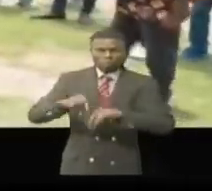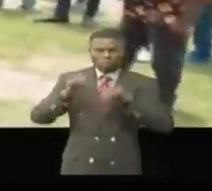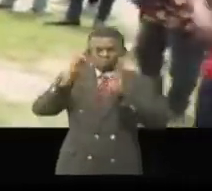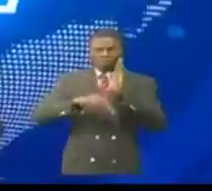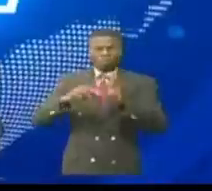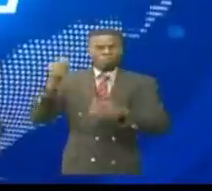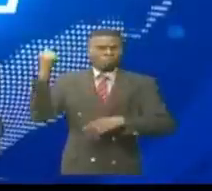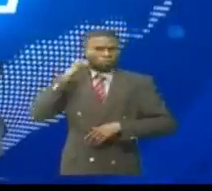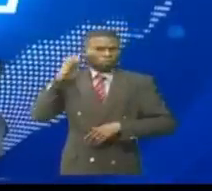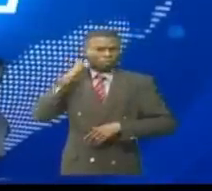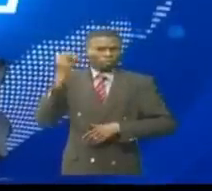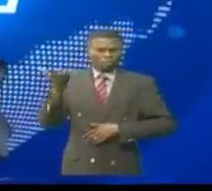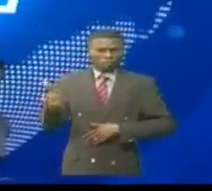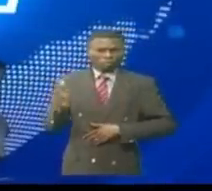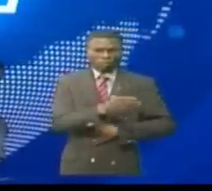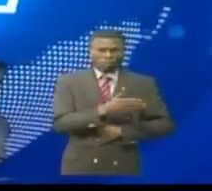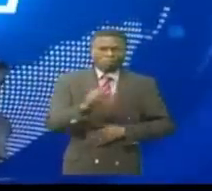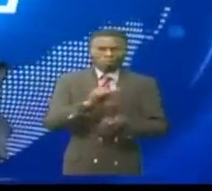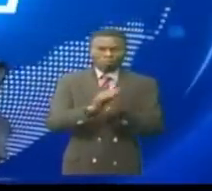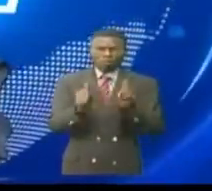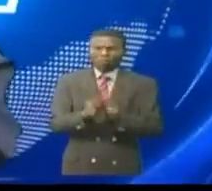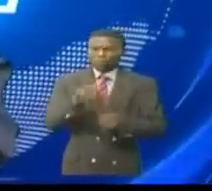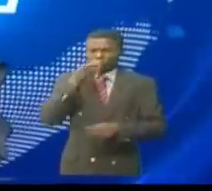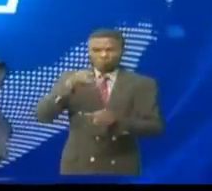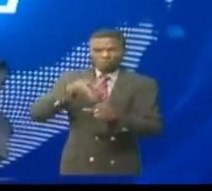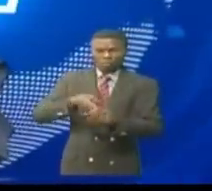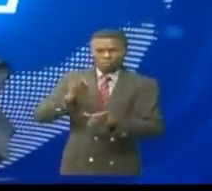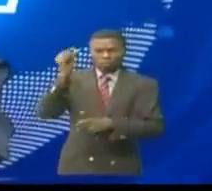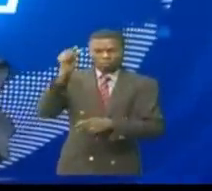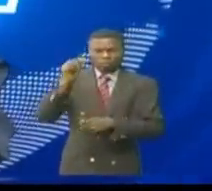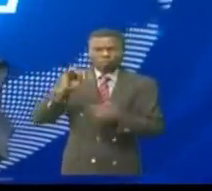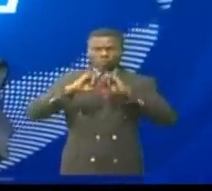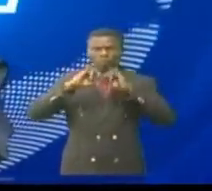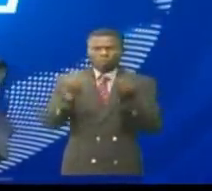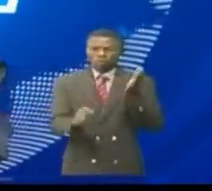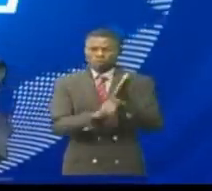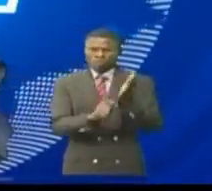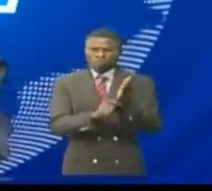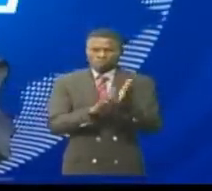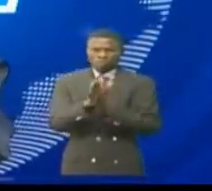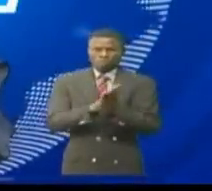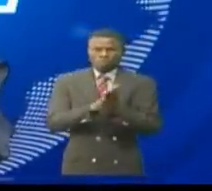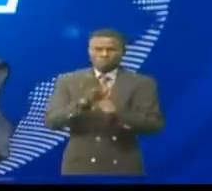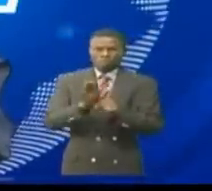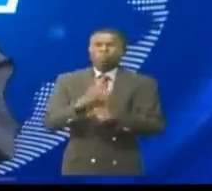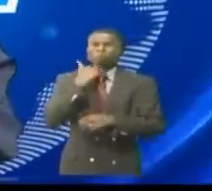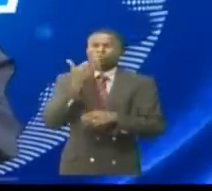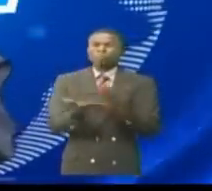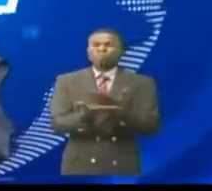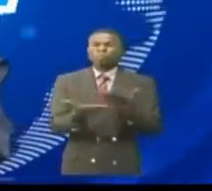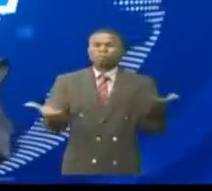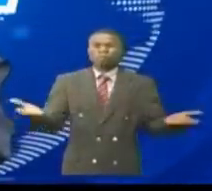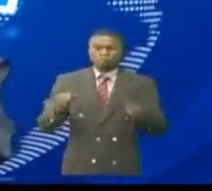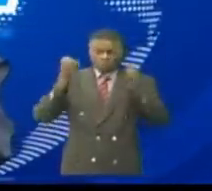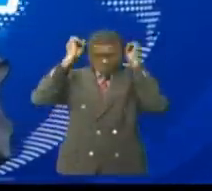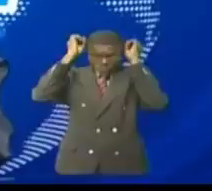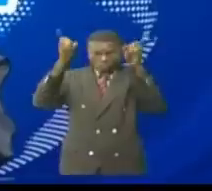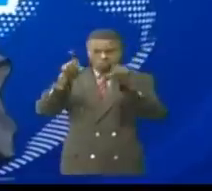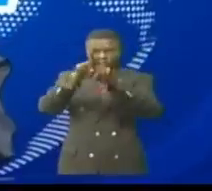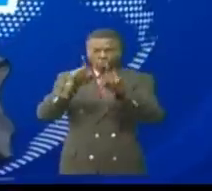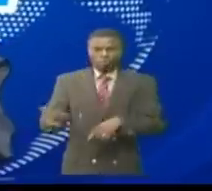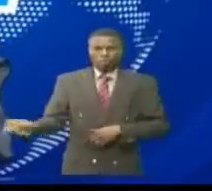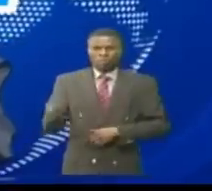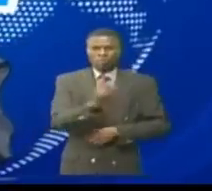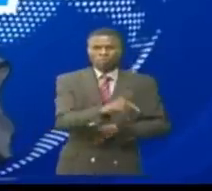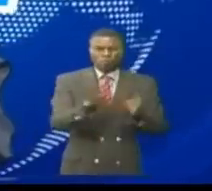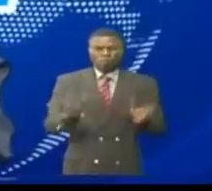médical. Les domaines du pétrole, mines, industrie et technologie intéressent les investisseurs brésiliens et portugais.